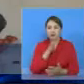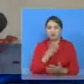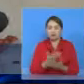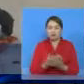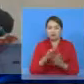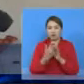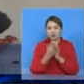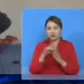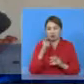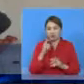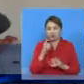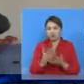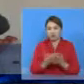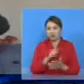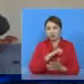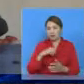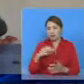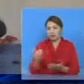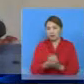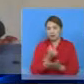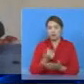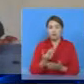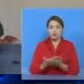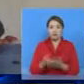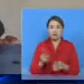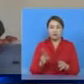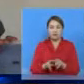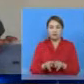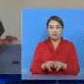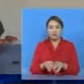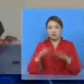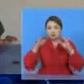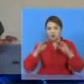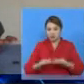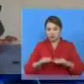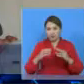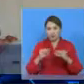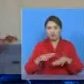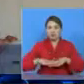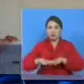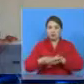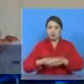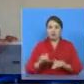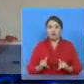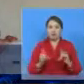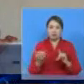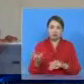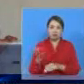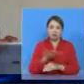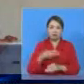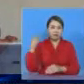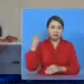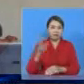ауыл шаруашылық тауар өндірушілер өзінің өнімдерін тауып отыр. Сол төмен бағамен жәрмеңкеге арнайы біздің Ақтөбе